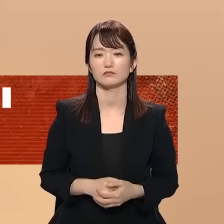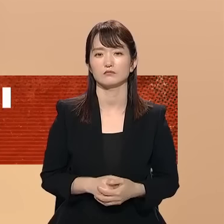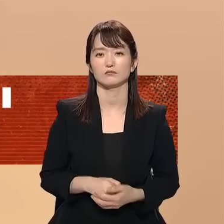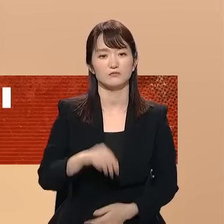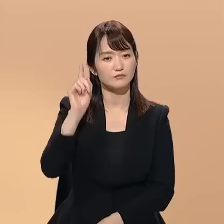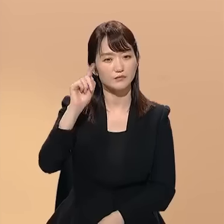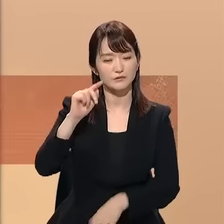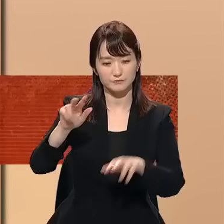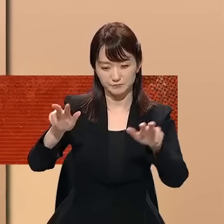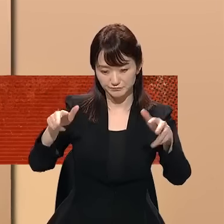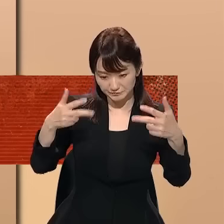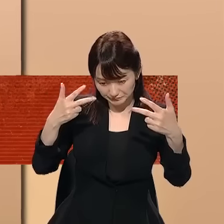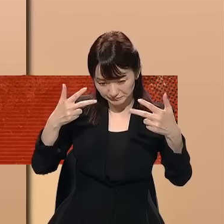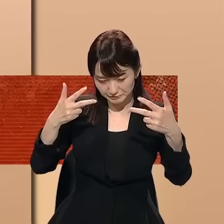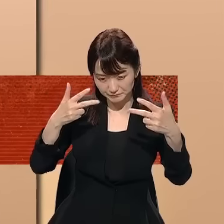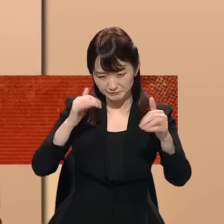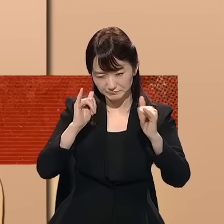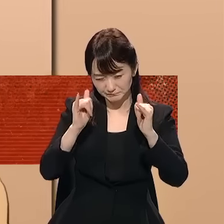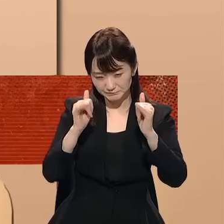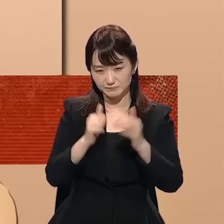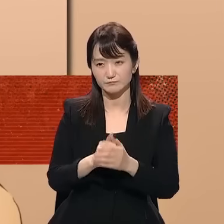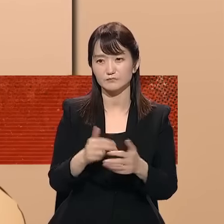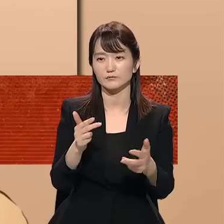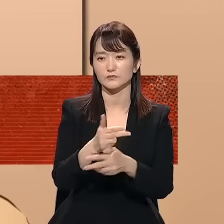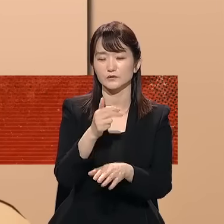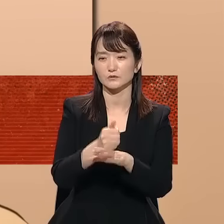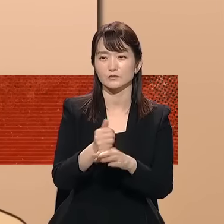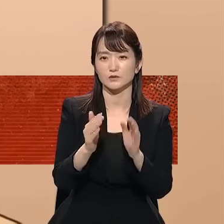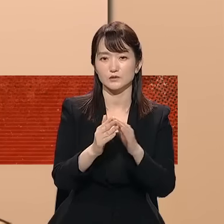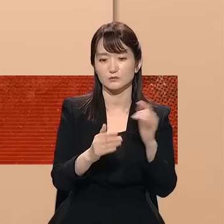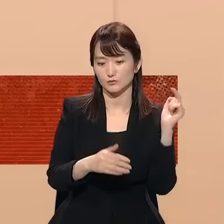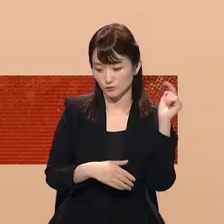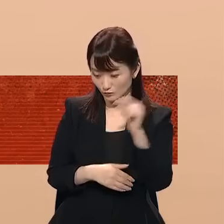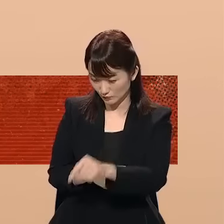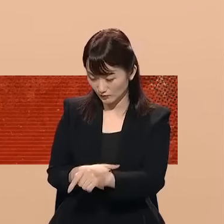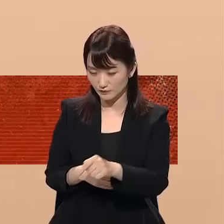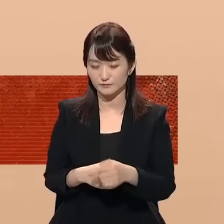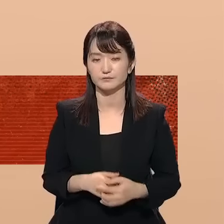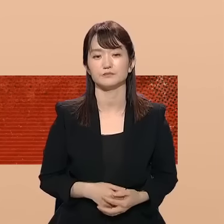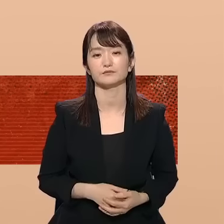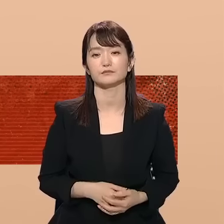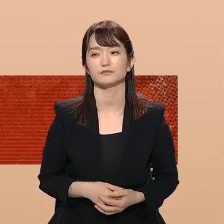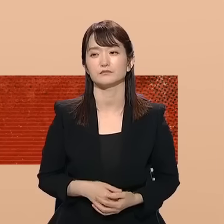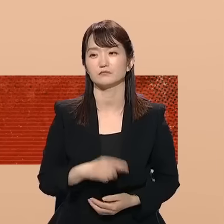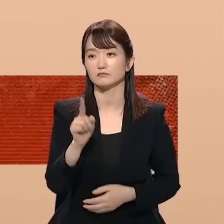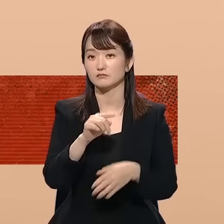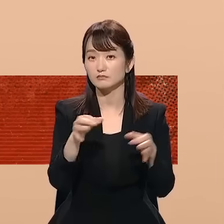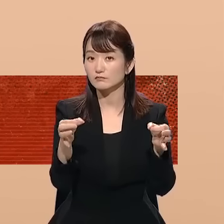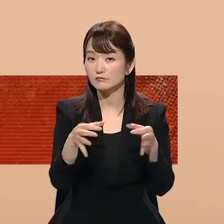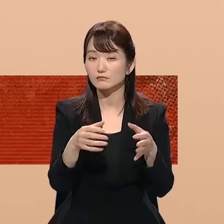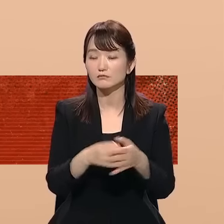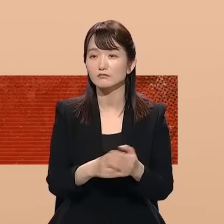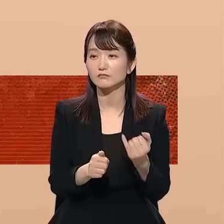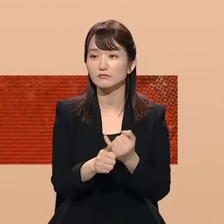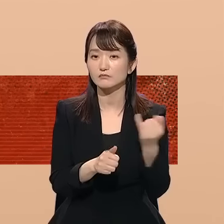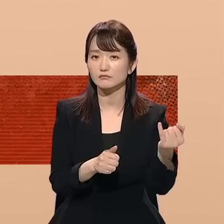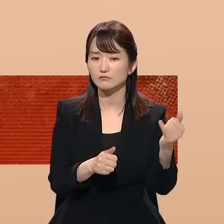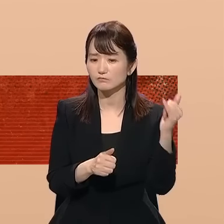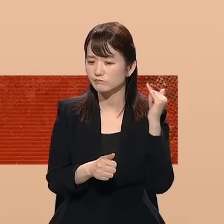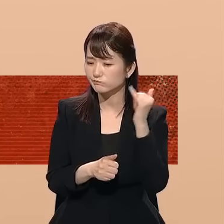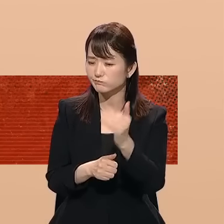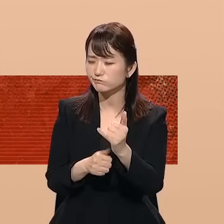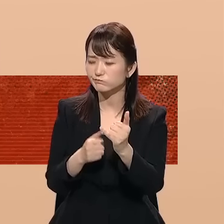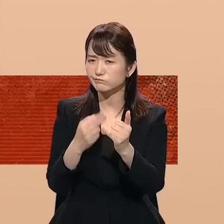영상 통화 아이들하고 하고 주말이면 집으로 뛰어오고 이렇게 지냈어요 그런데 어느 순간부터 아내의 연락이 좀